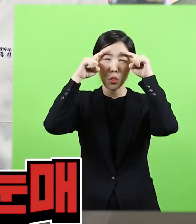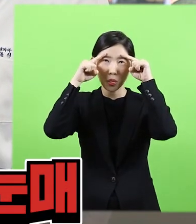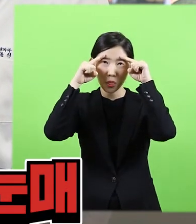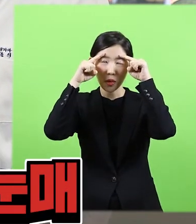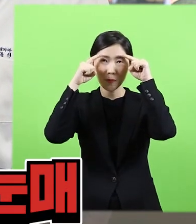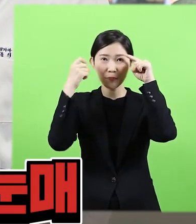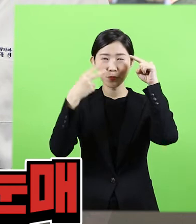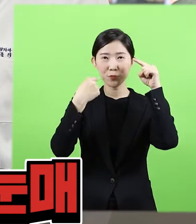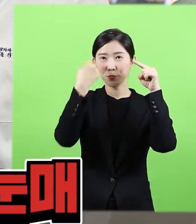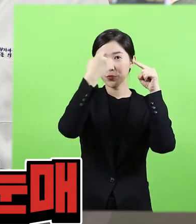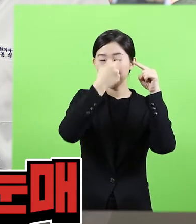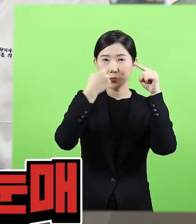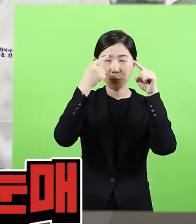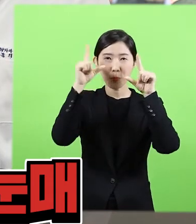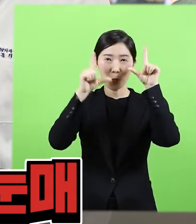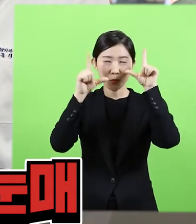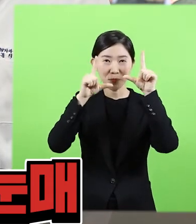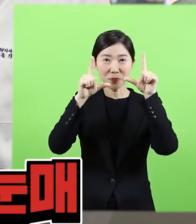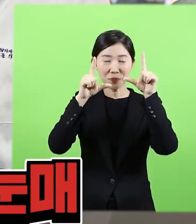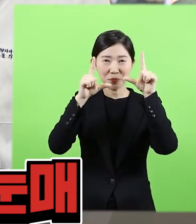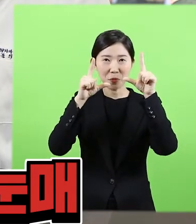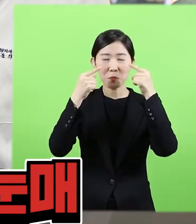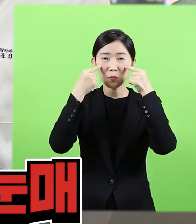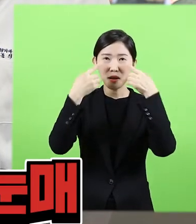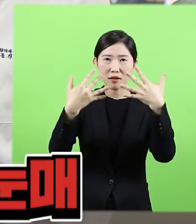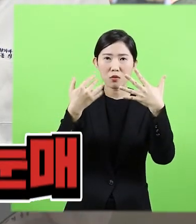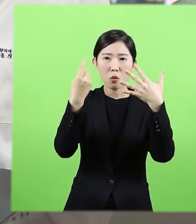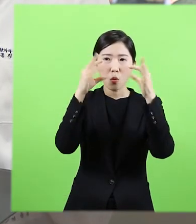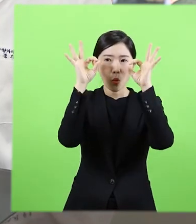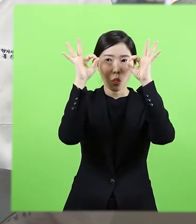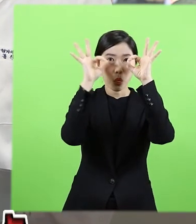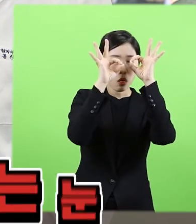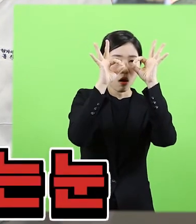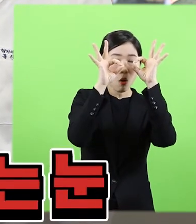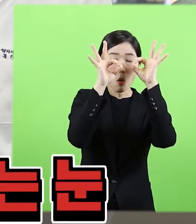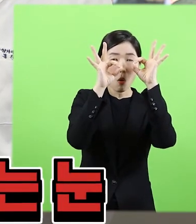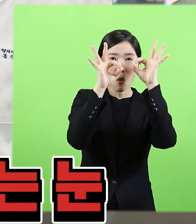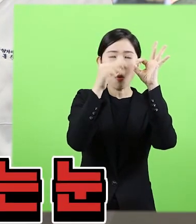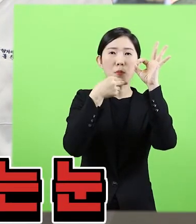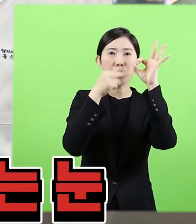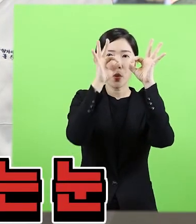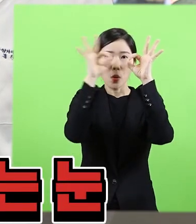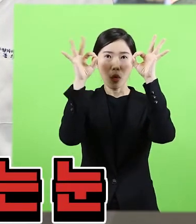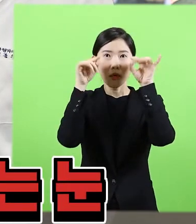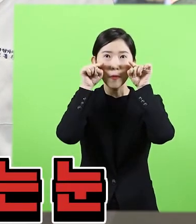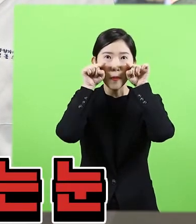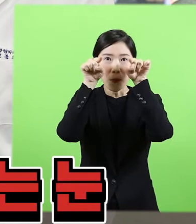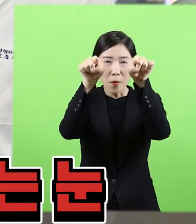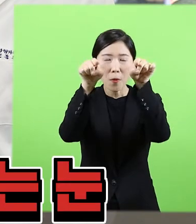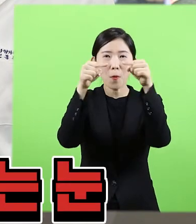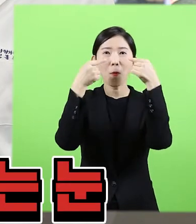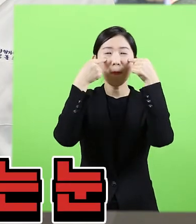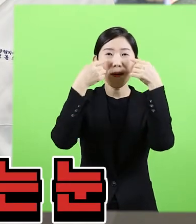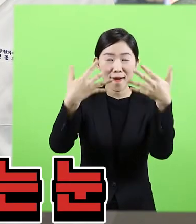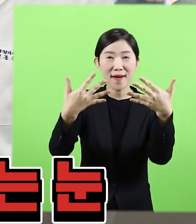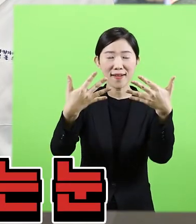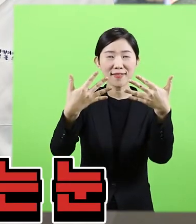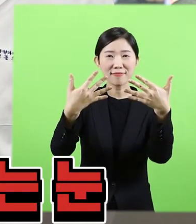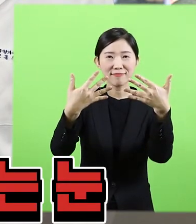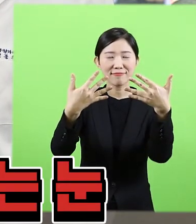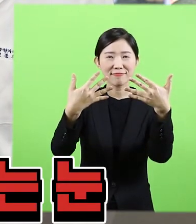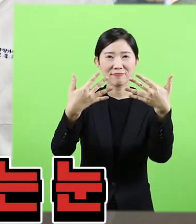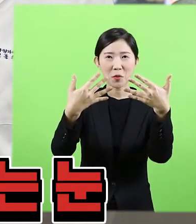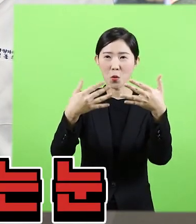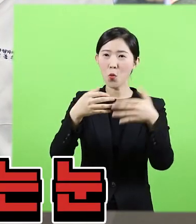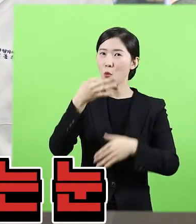눈썹이 내려왔고 자기 눈매가 다 나왔으면서 사시 같은 게 없어진 초점이 맞는 눈이